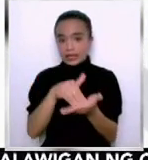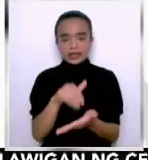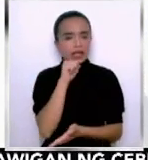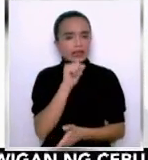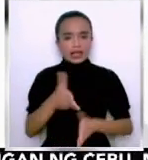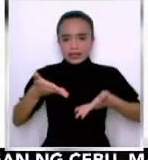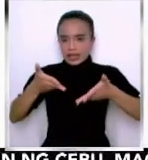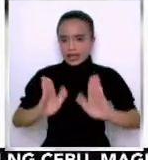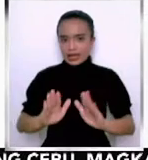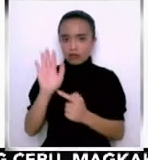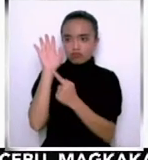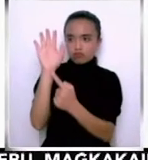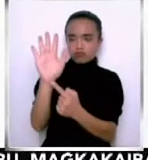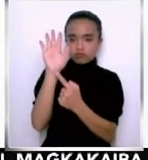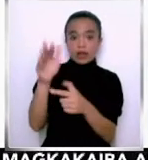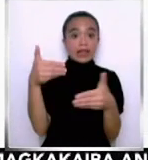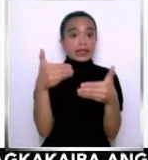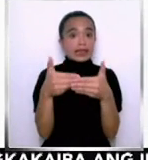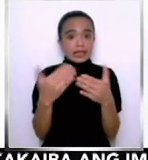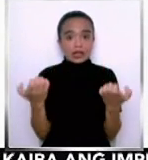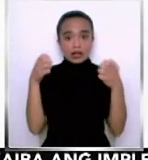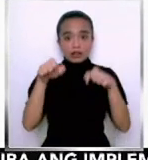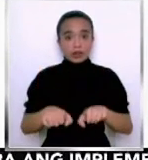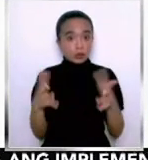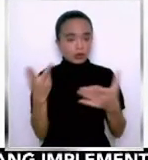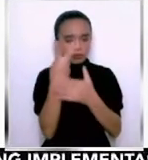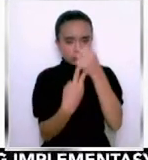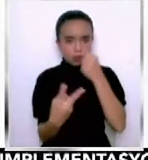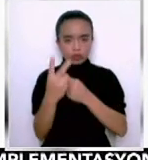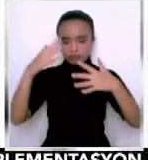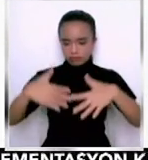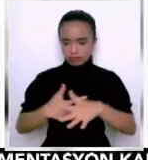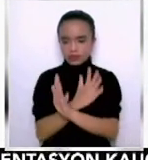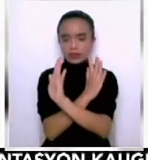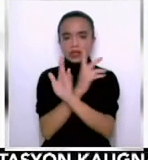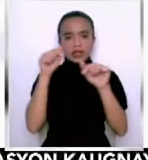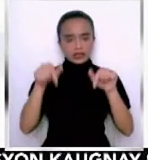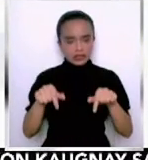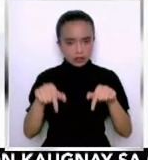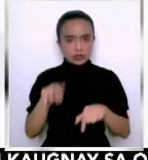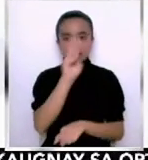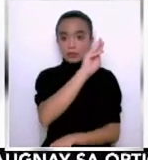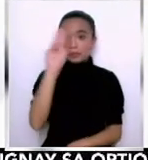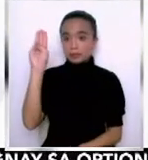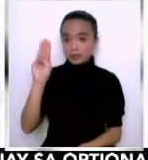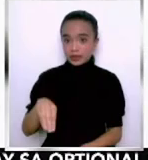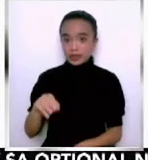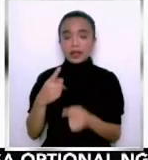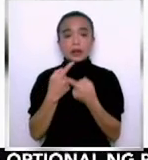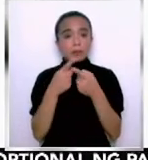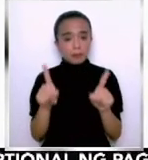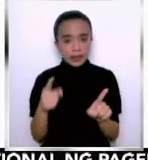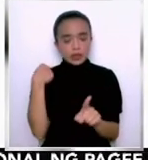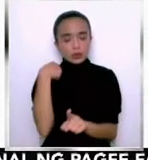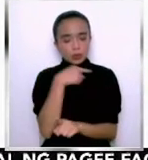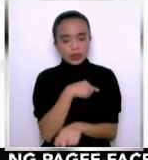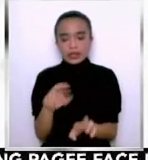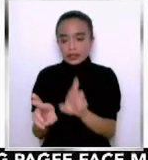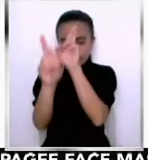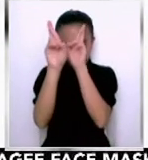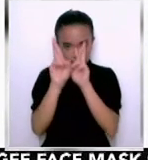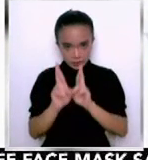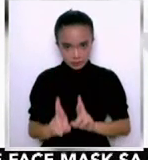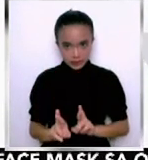sa event, both in Davao City po at dito po sa National Museum. But dahil ginagalang po natin yung sinasabi ng pakapatan po ng